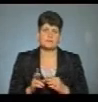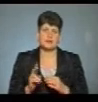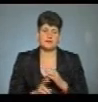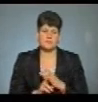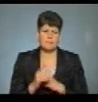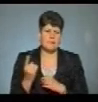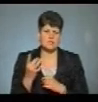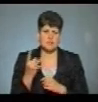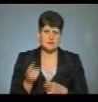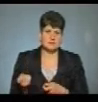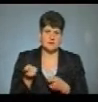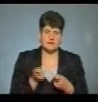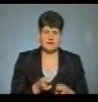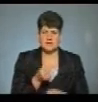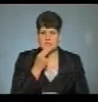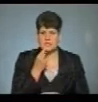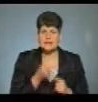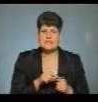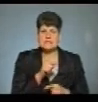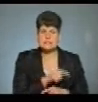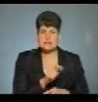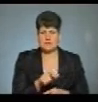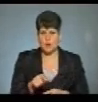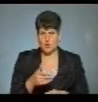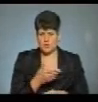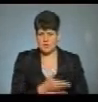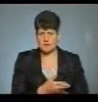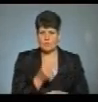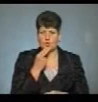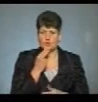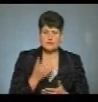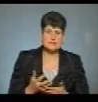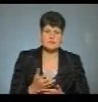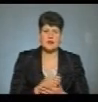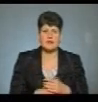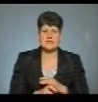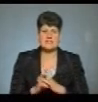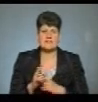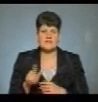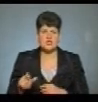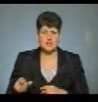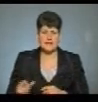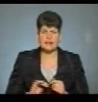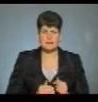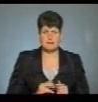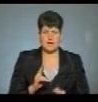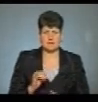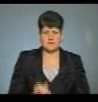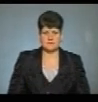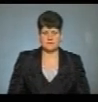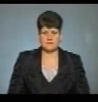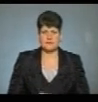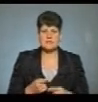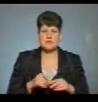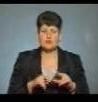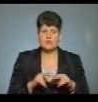карантину відвезли їжу цим людям. За словами Андрія Марчука, продукти збирали священники та підприємці. Це